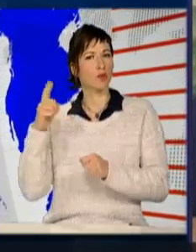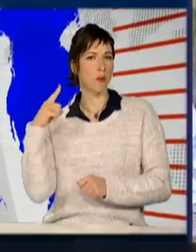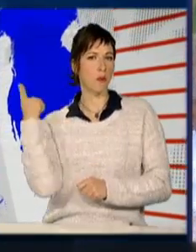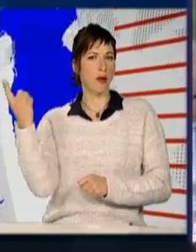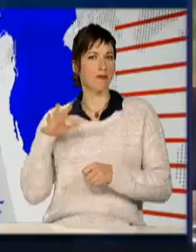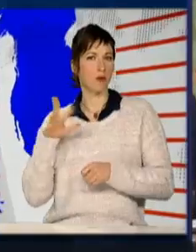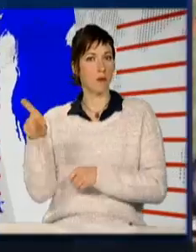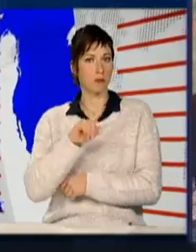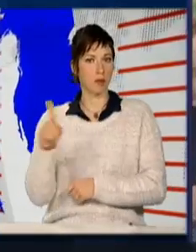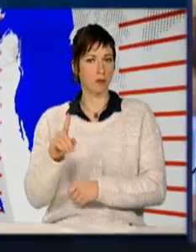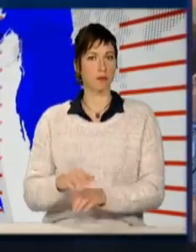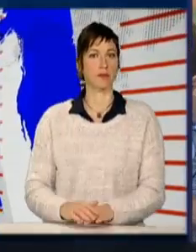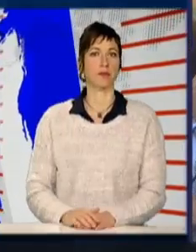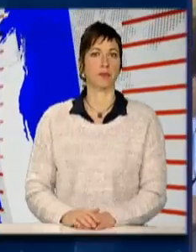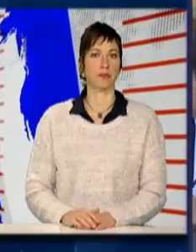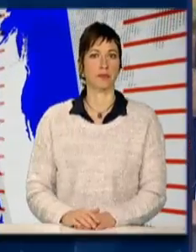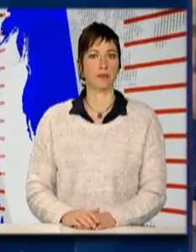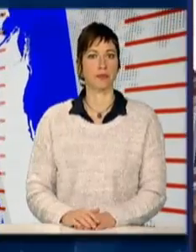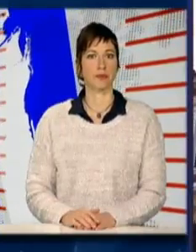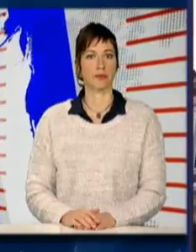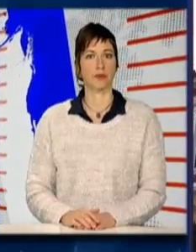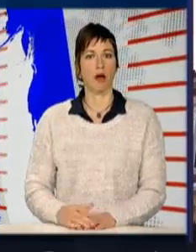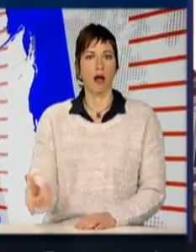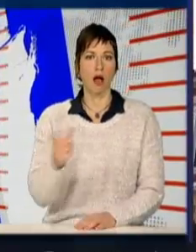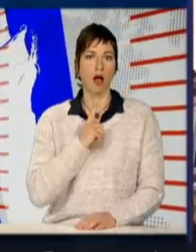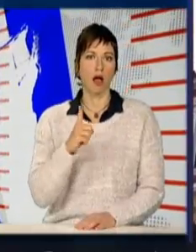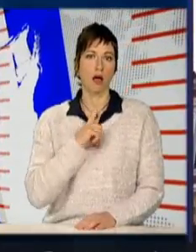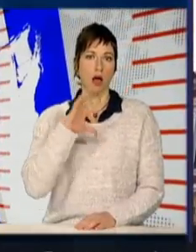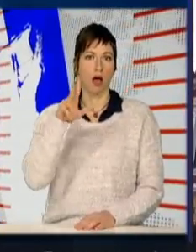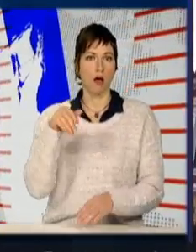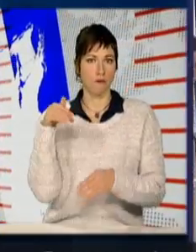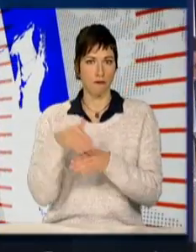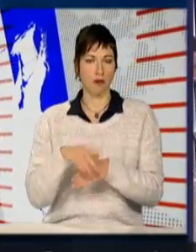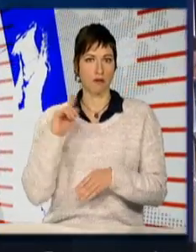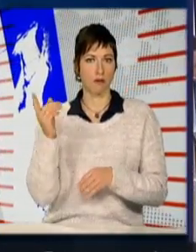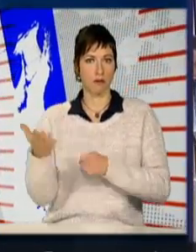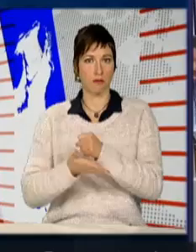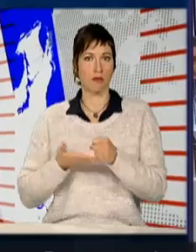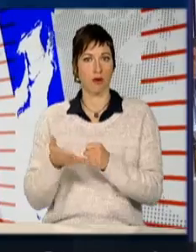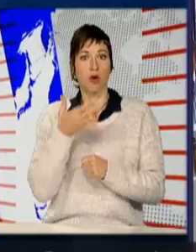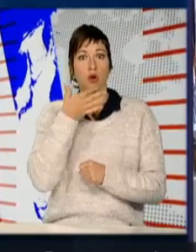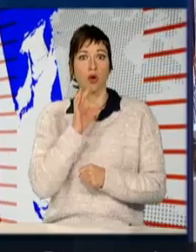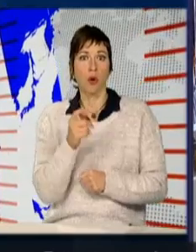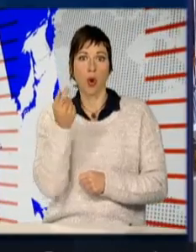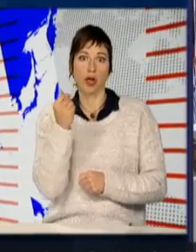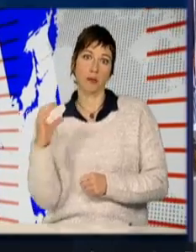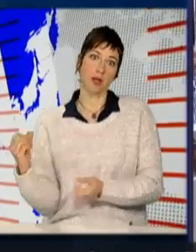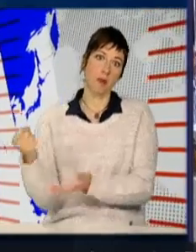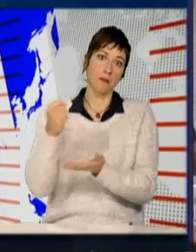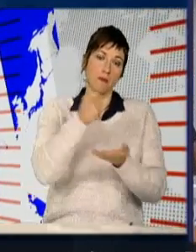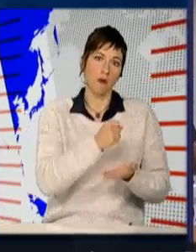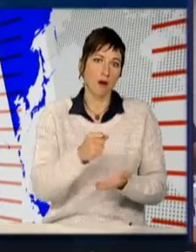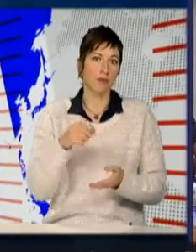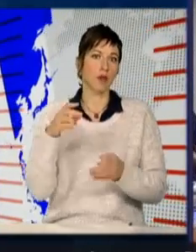τις ελάχιστες δυνατές περιβαλλοντικές επιπτώσεις. Στο ακουστικό τους περιμένουν τουλάχιστον μέχρι το βράδυ οι παραγωγοί, οι οποίοι πρόκειται να δουν τα χρήματα